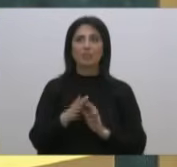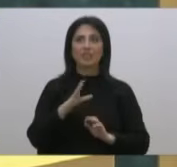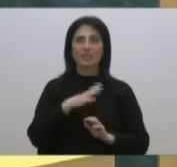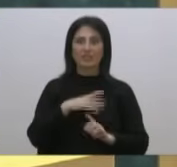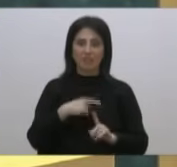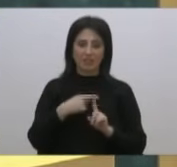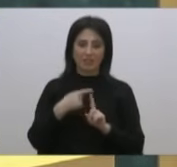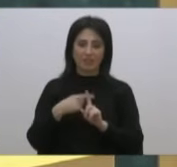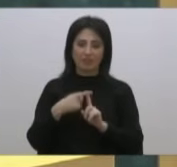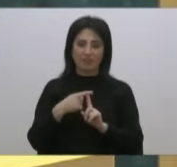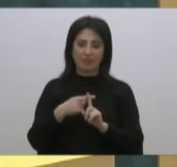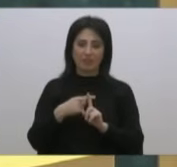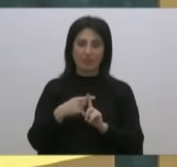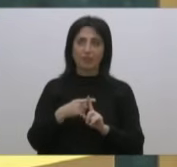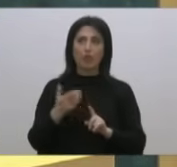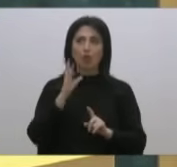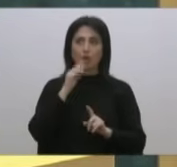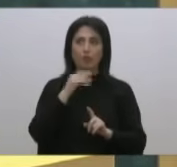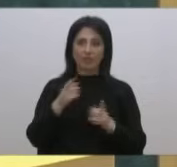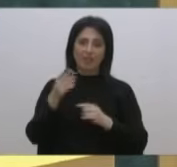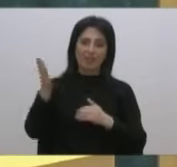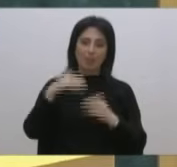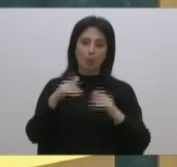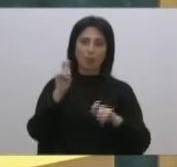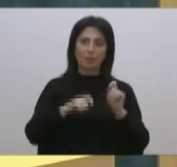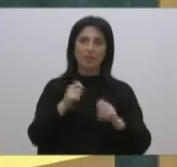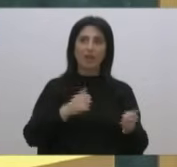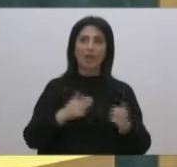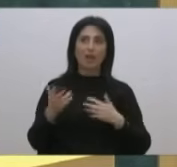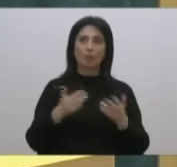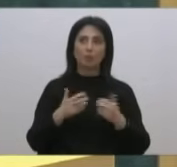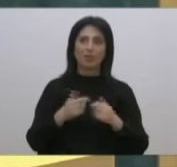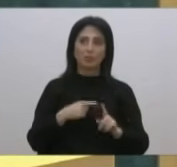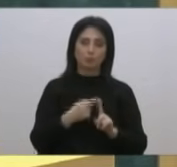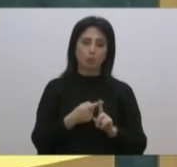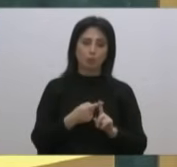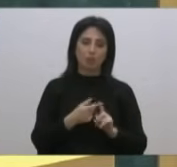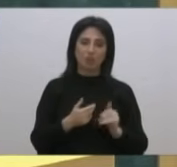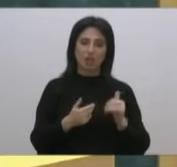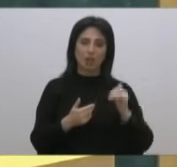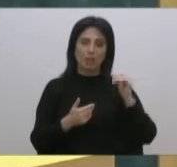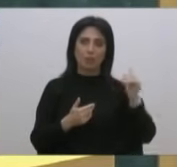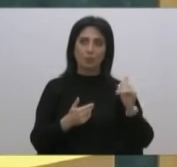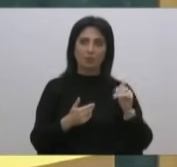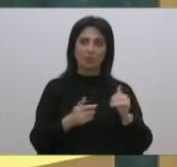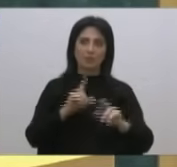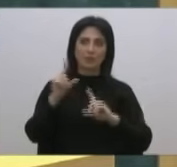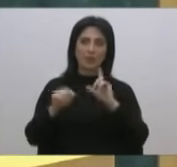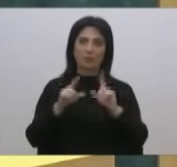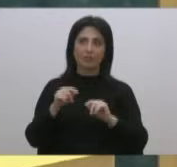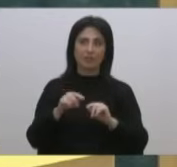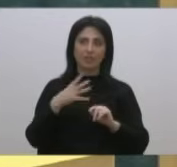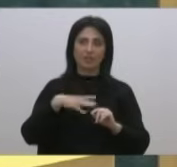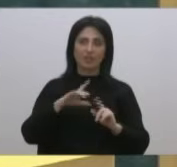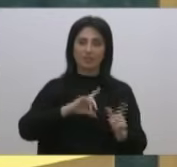იყო დადებითი სალდო, როცა დაბრუნებული ადამიანების რაოდენობა პლუსში აღემატებოდა